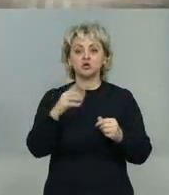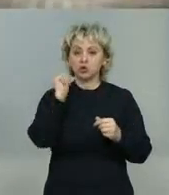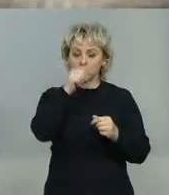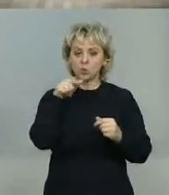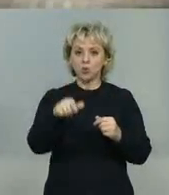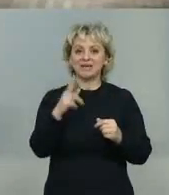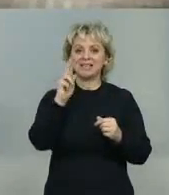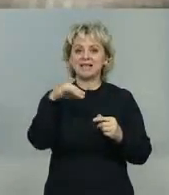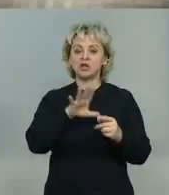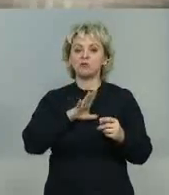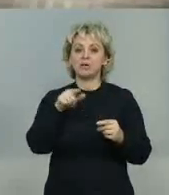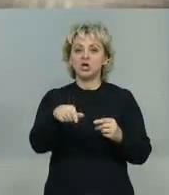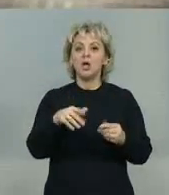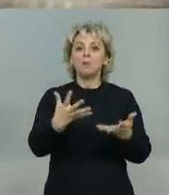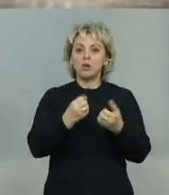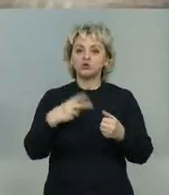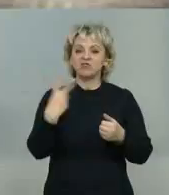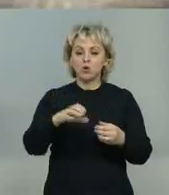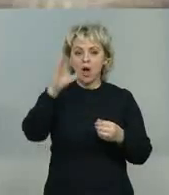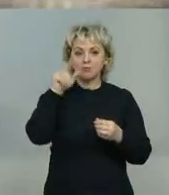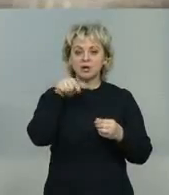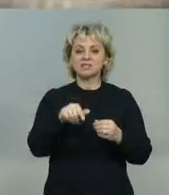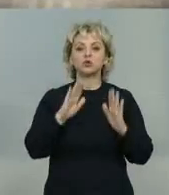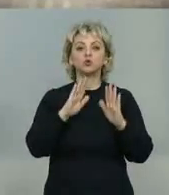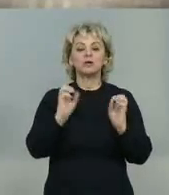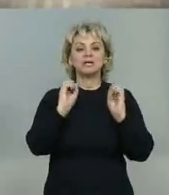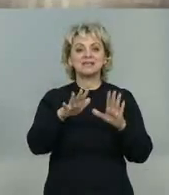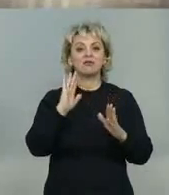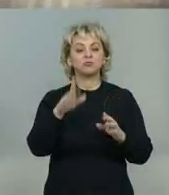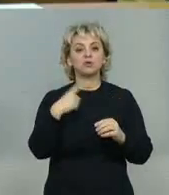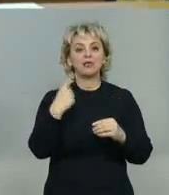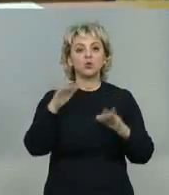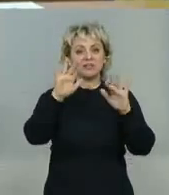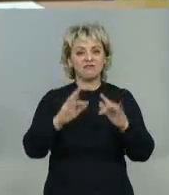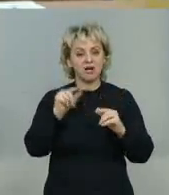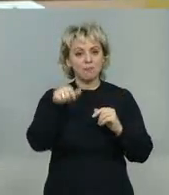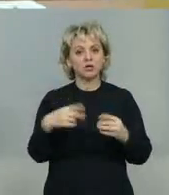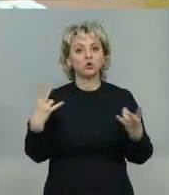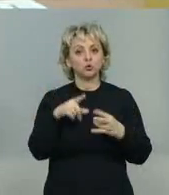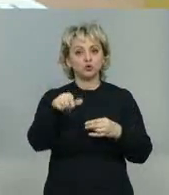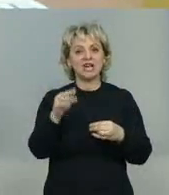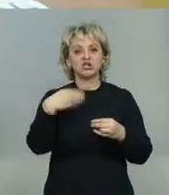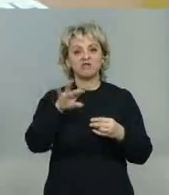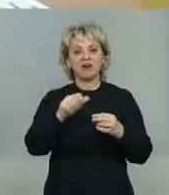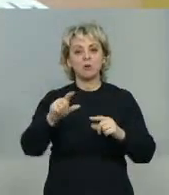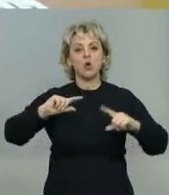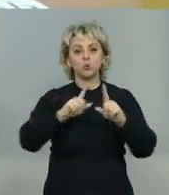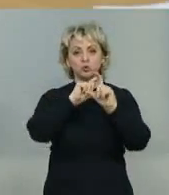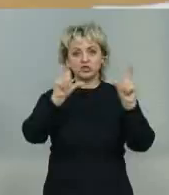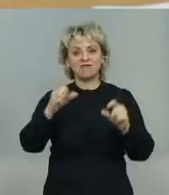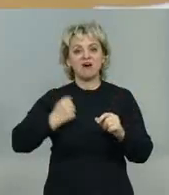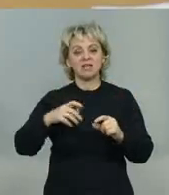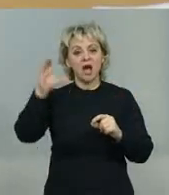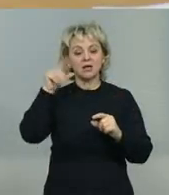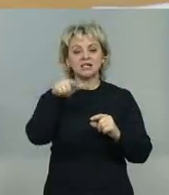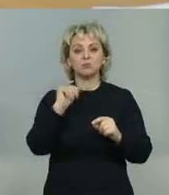года. Кирилл Балтинков тоже решил получить второе образование. Только сдавать будет одну информатику. Она нужна в шифровальном училище военной академии.